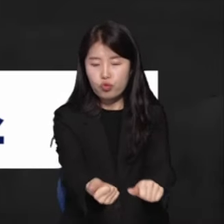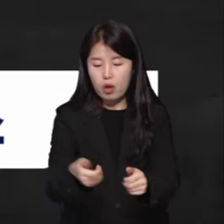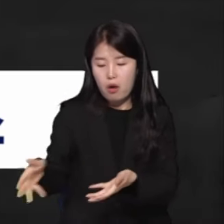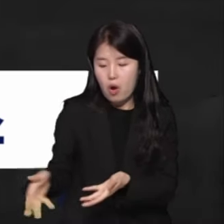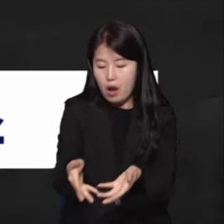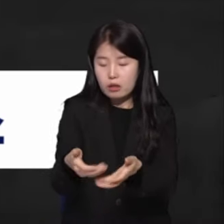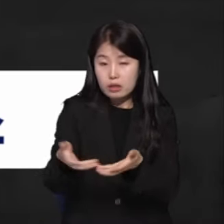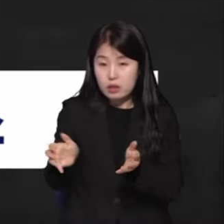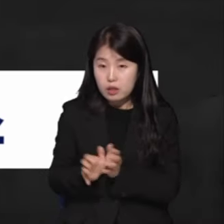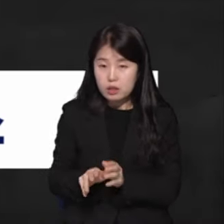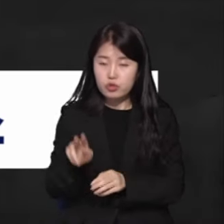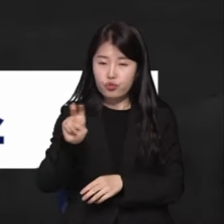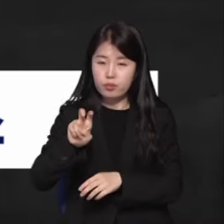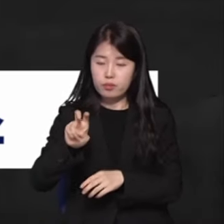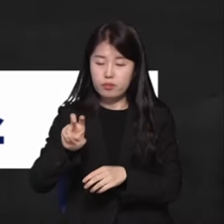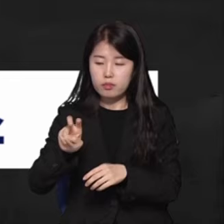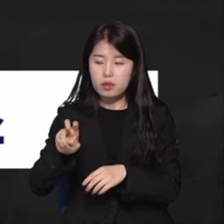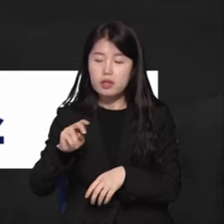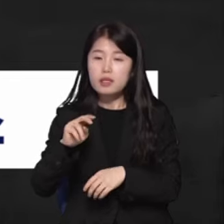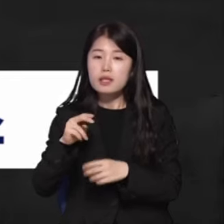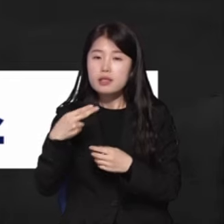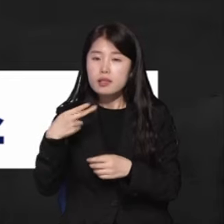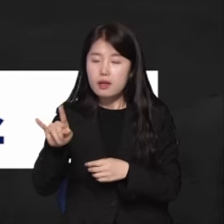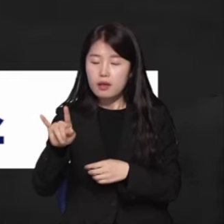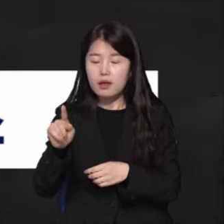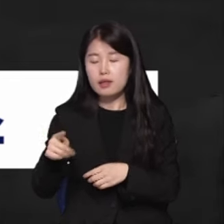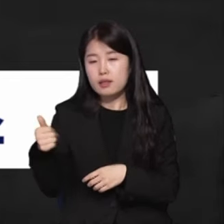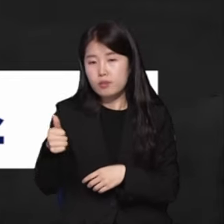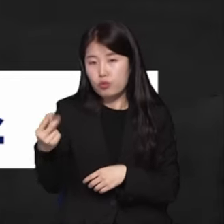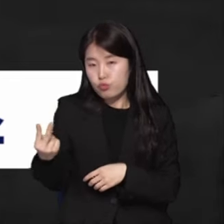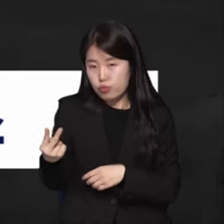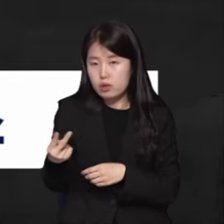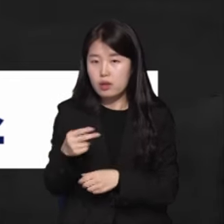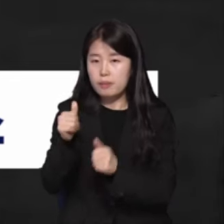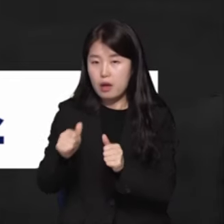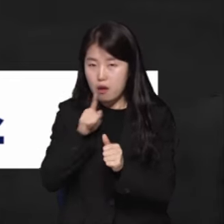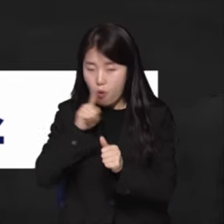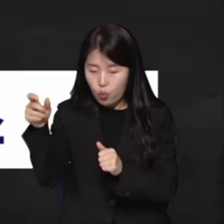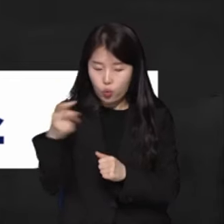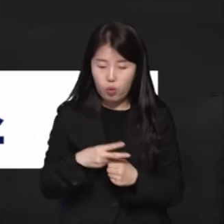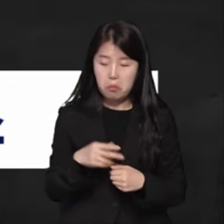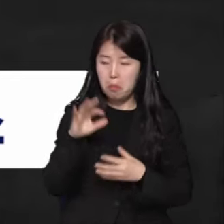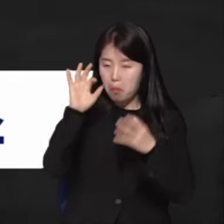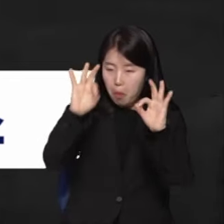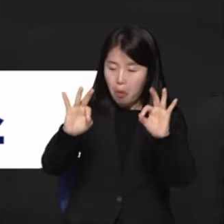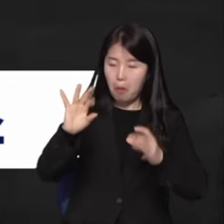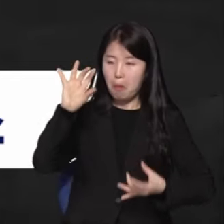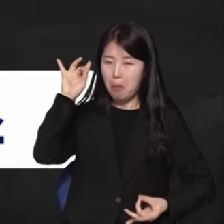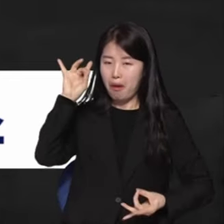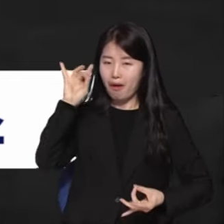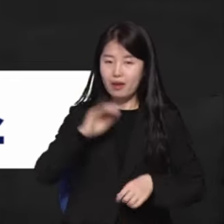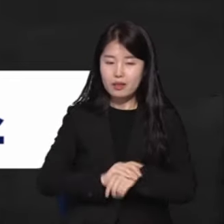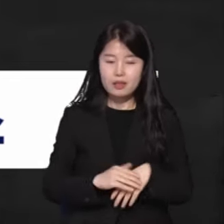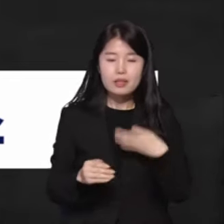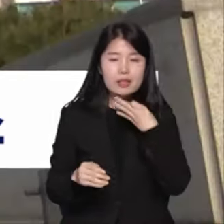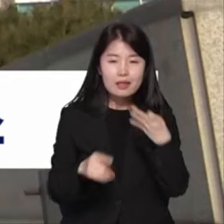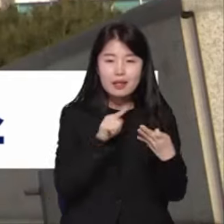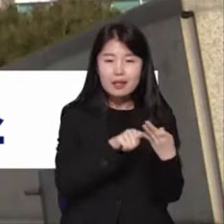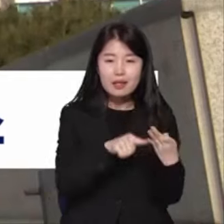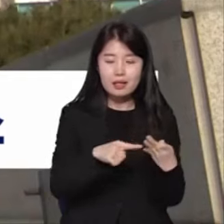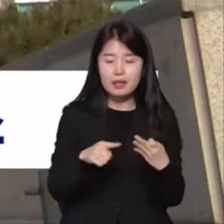기소하고 이를 방조한 혐의로 14살 C양을 불구속 기소했습니다. 이들은 가위바위보를 해서 지면 입수하기로